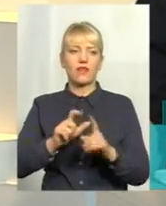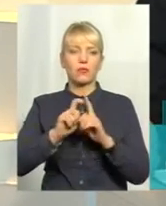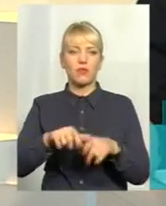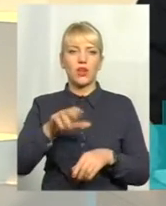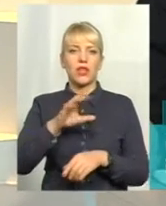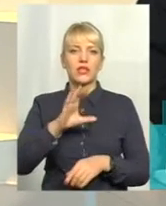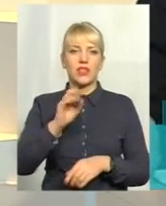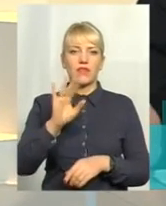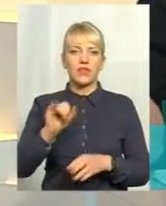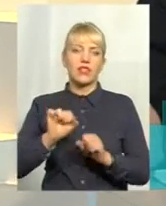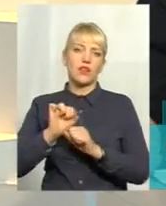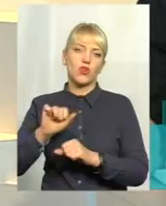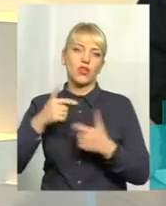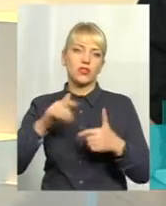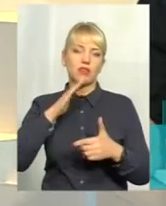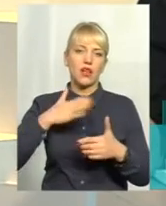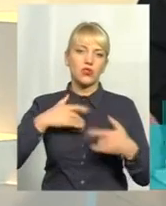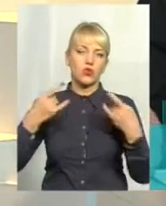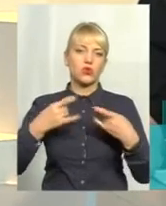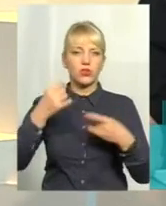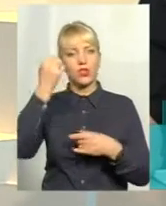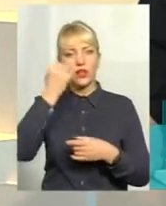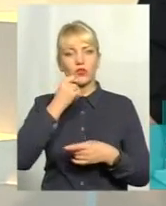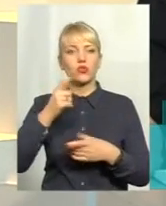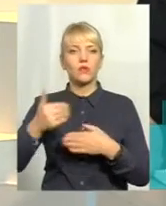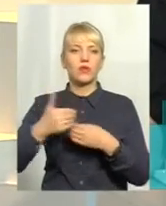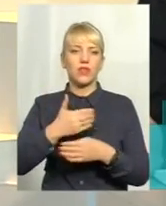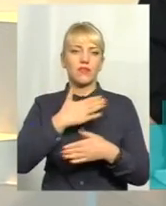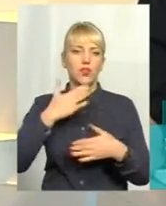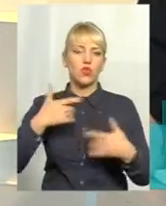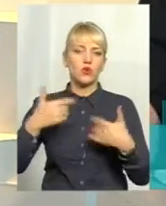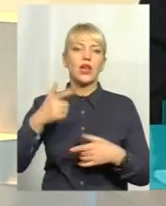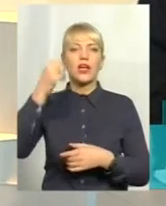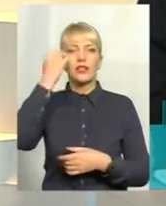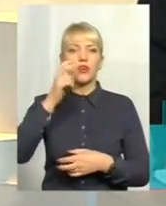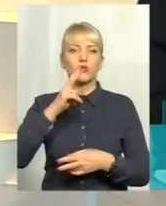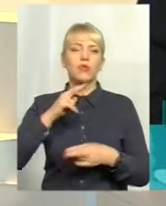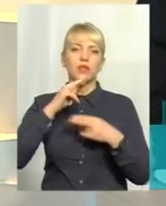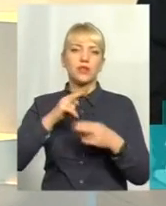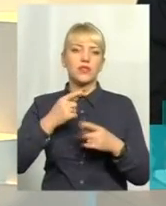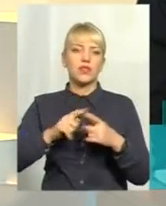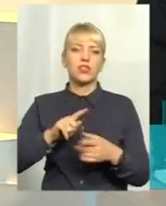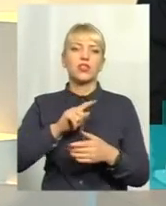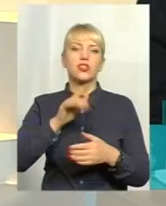Олег Савінський, адвокат, гість нашої студії. Дякую вам, що прийшли до нас в гості. Дякую всім, хто приділив цей час.